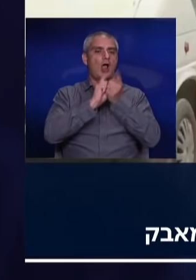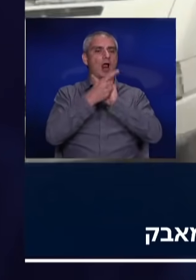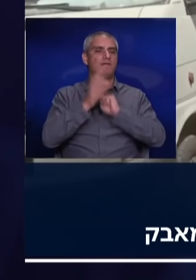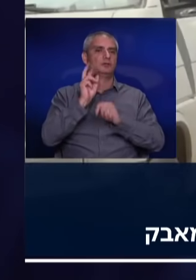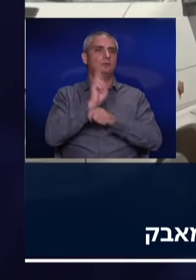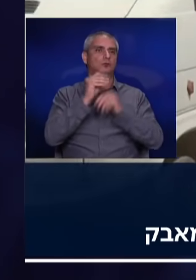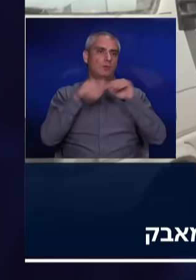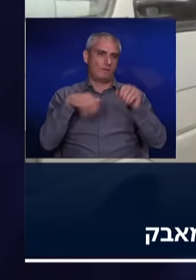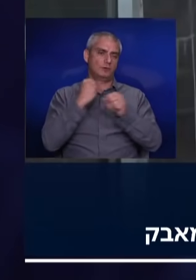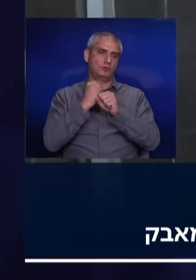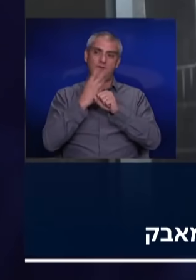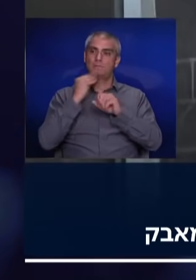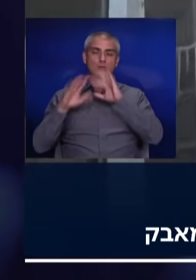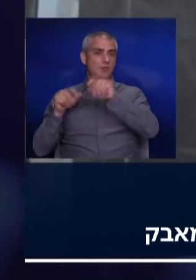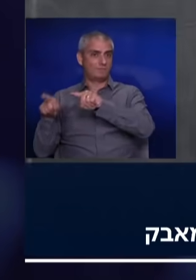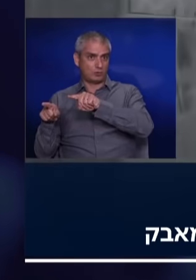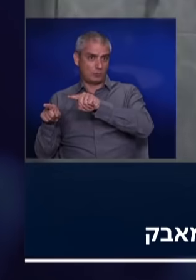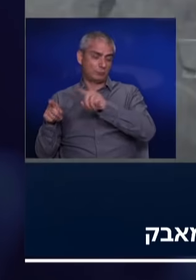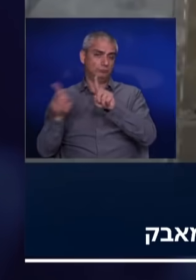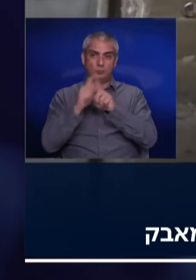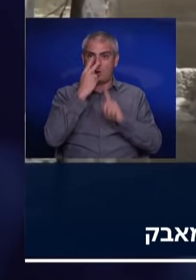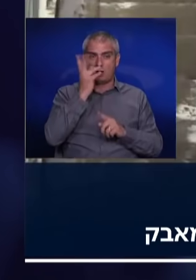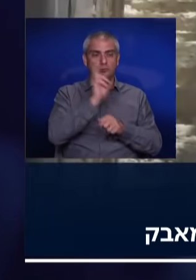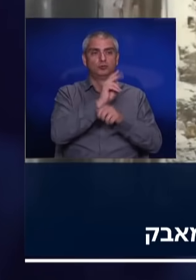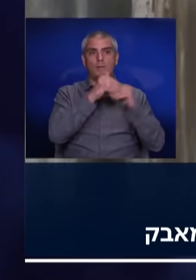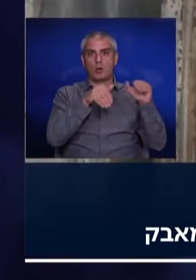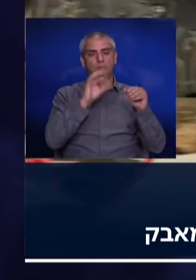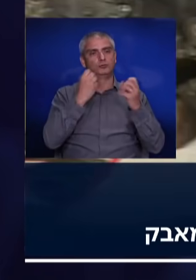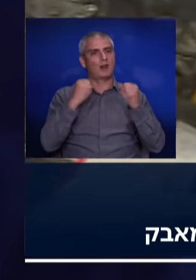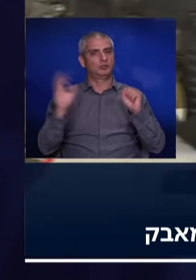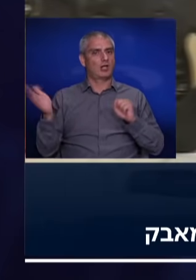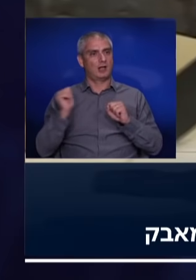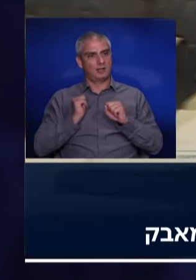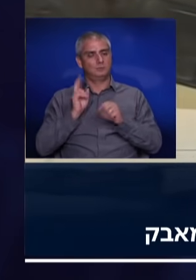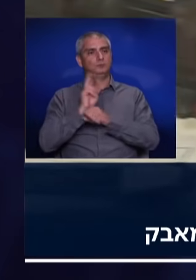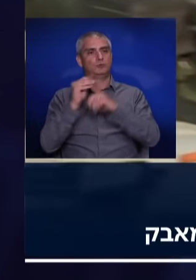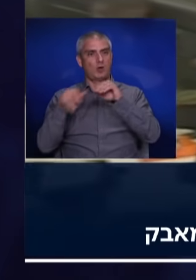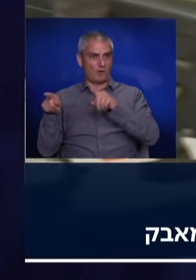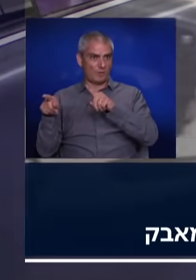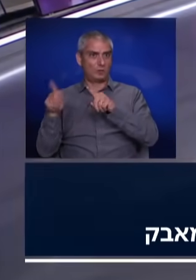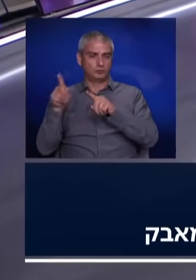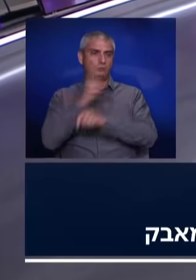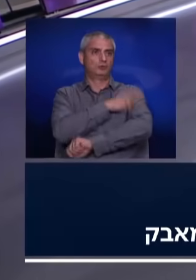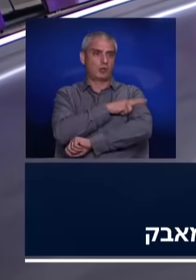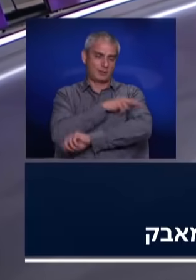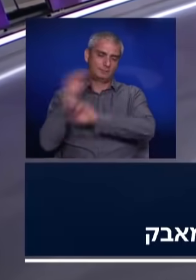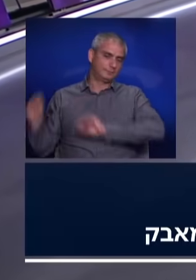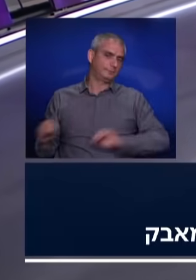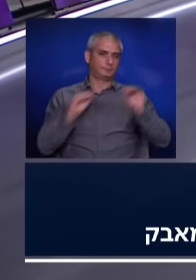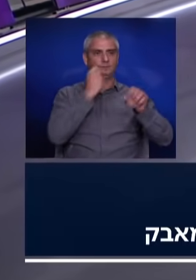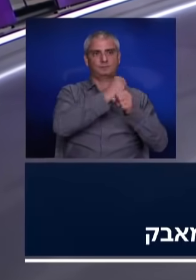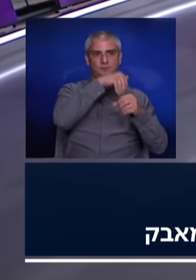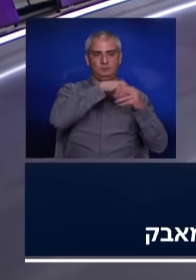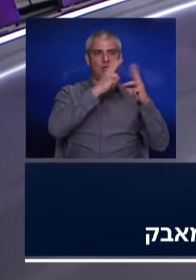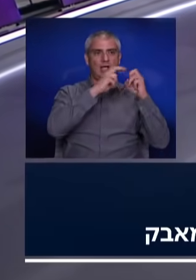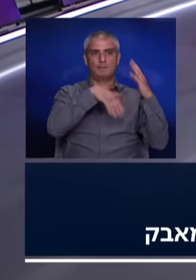הגבול שפועלים ביהודה ושומרון, כמו שראינו בשומר החומות, כדי לשחרר כוחות משמר הגבול שהם שוטרים לעבוד בתוך הערים